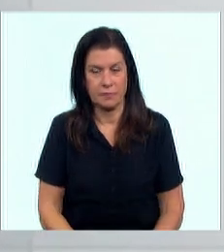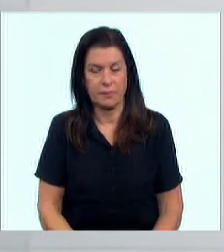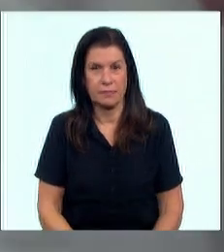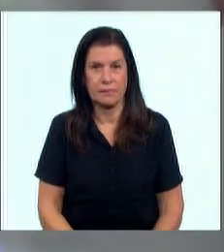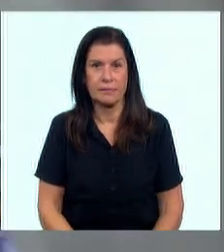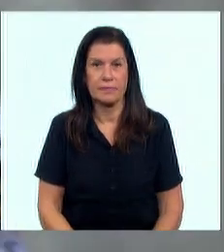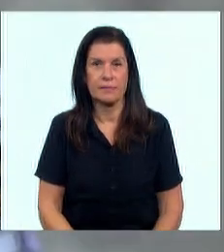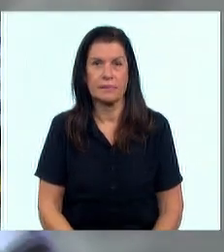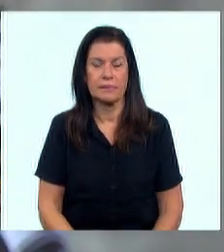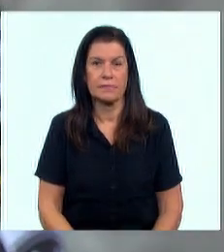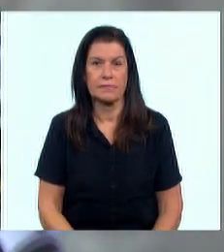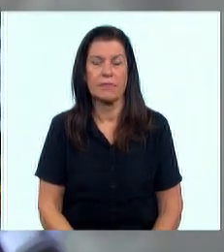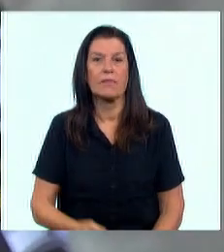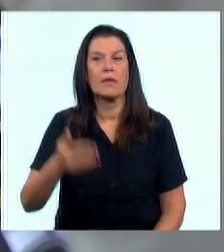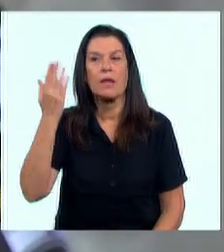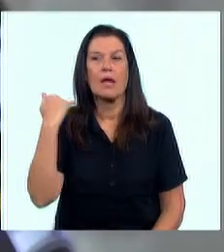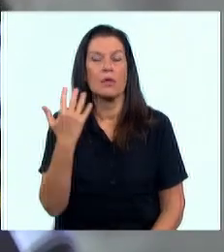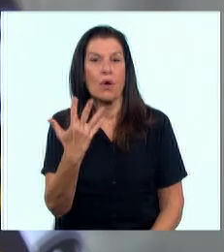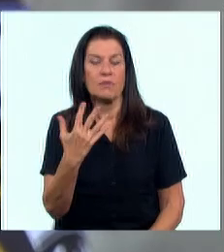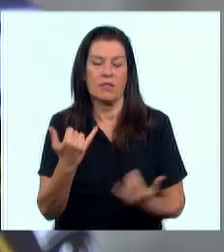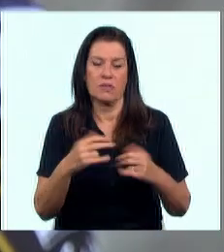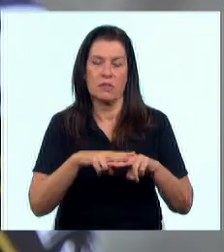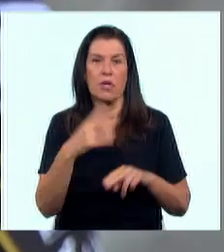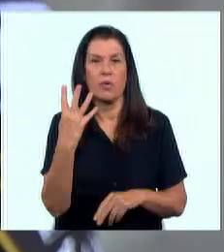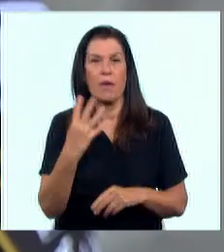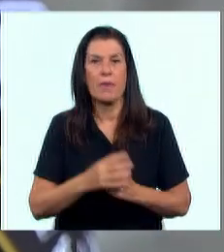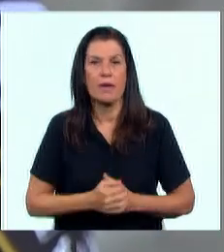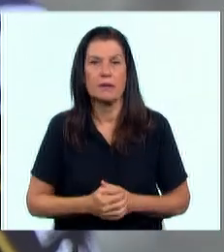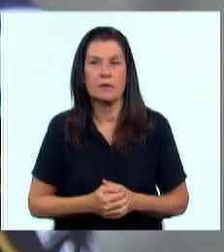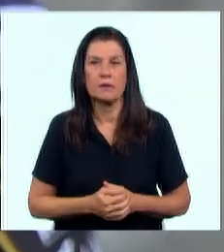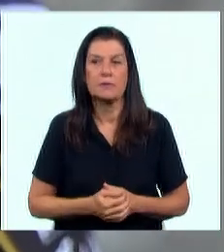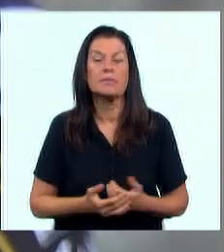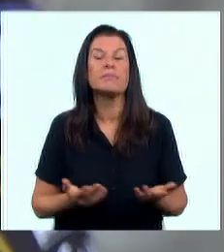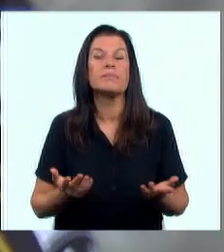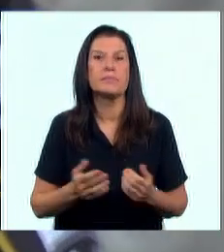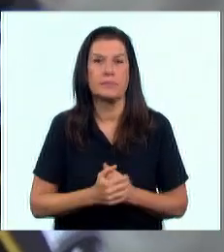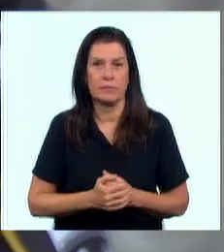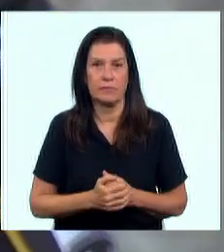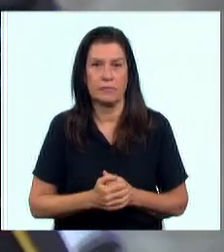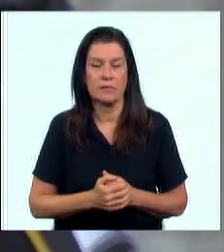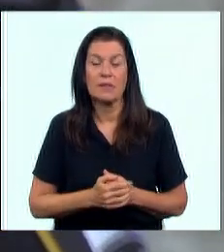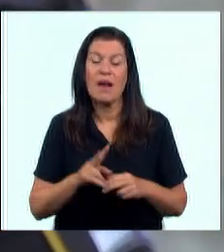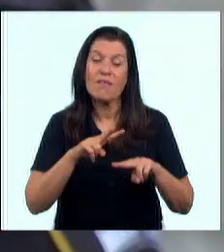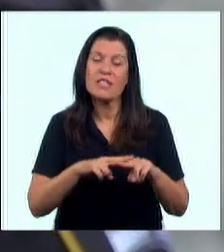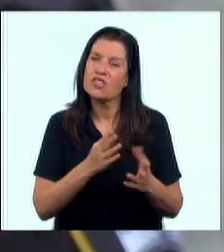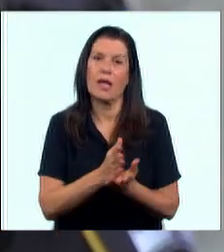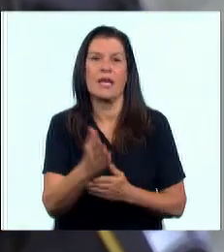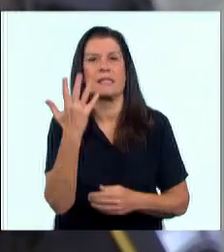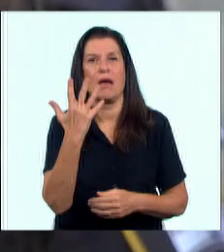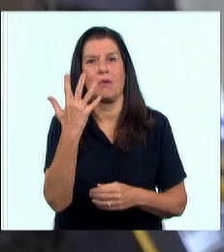היינו חמישה, נותרנו ארבעה. לנצח חמישה. אבל אנחנו לנצח חמישה.